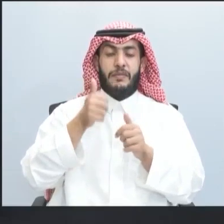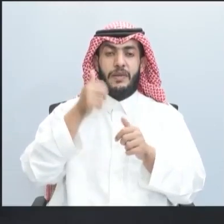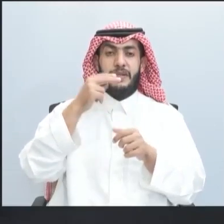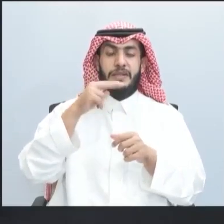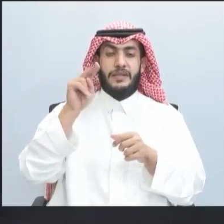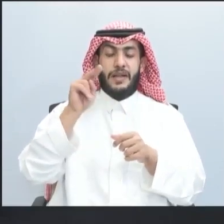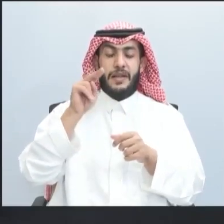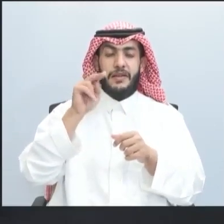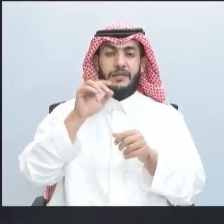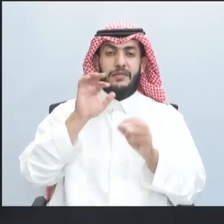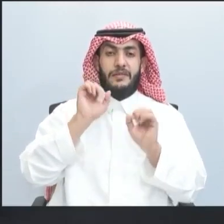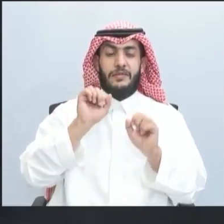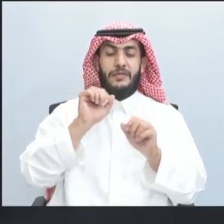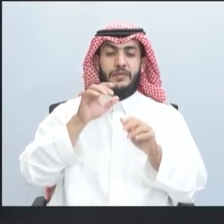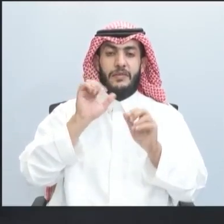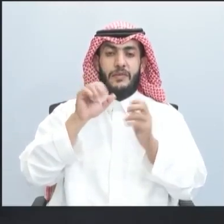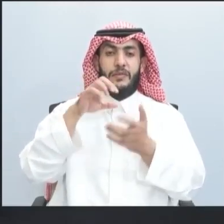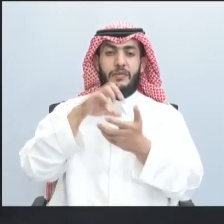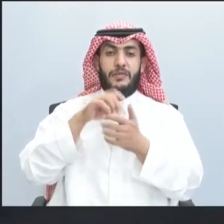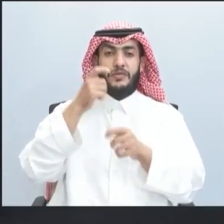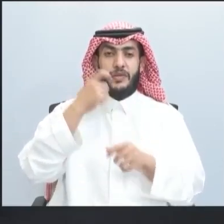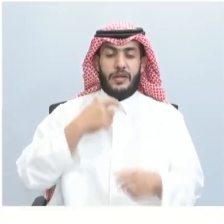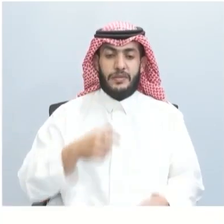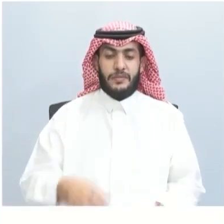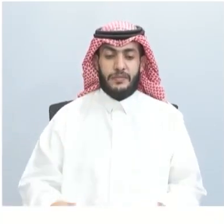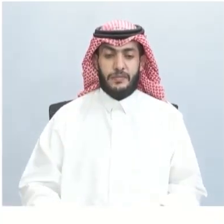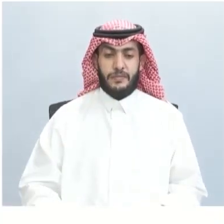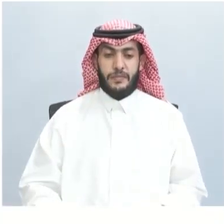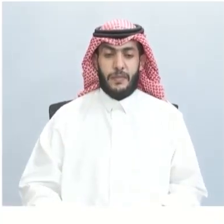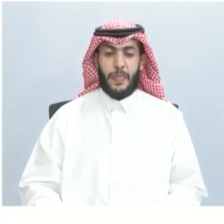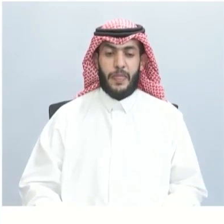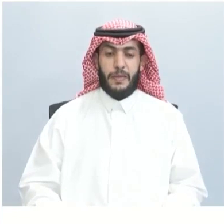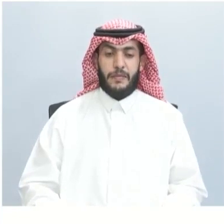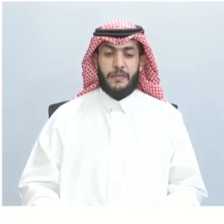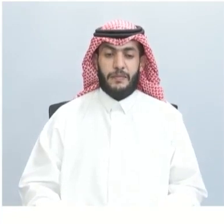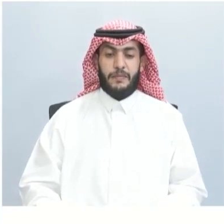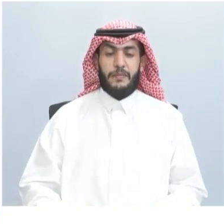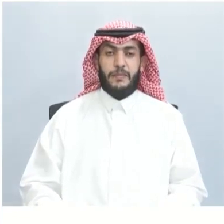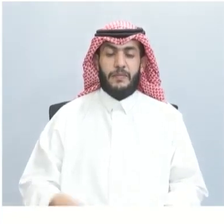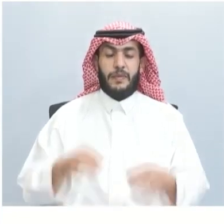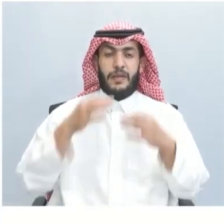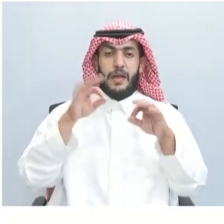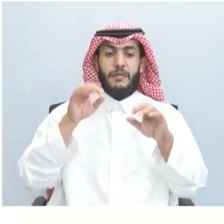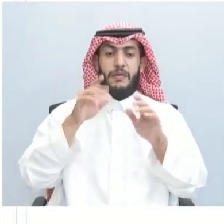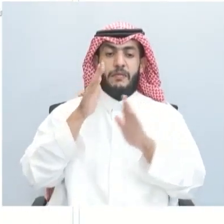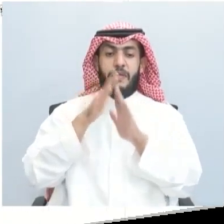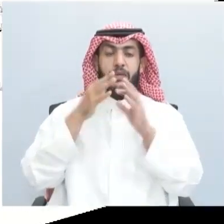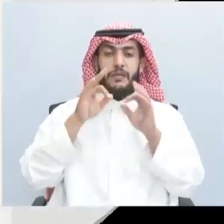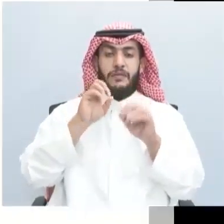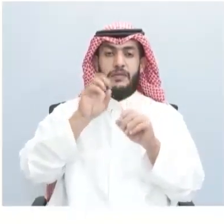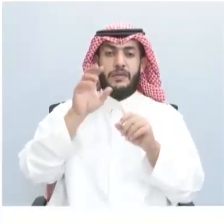ارسالها الى جهاز العميل يستلم الخادم الصفحه المحمله بالكامل